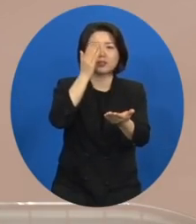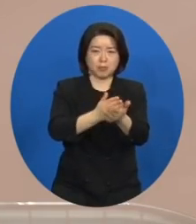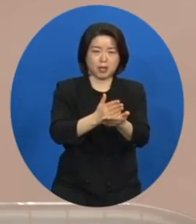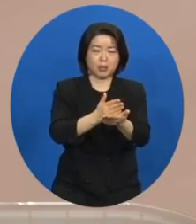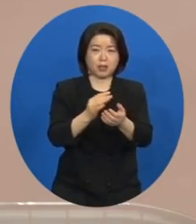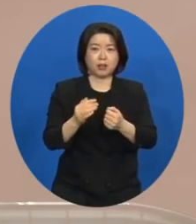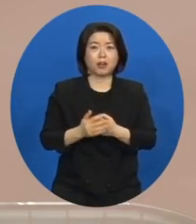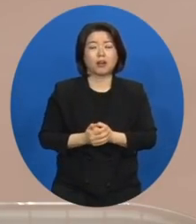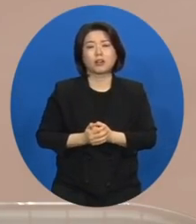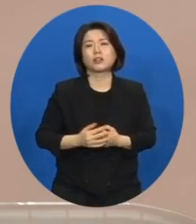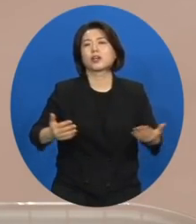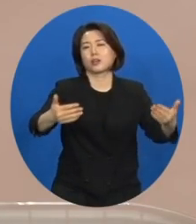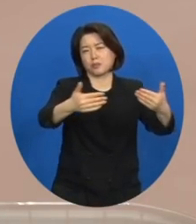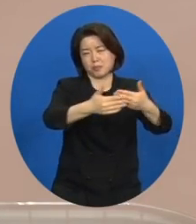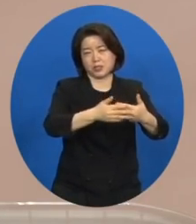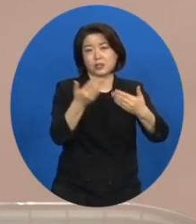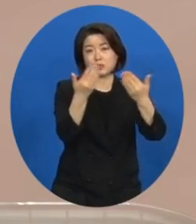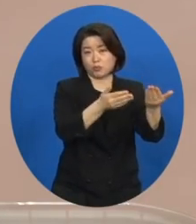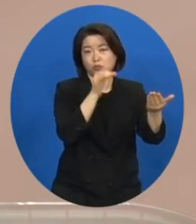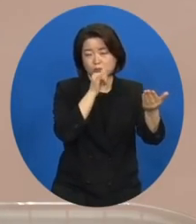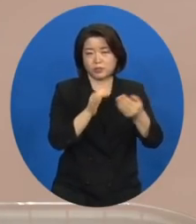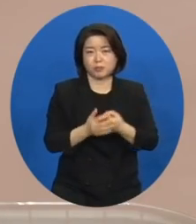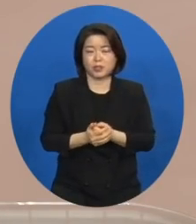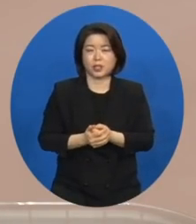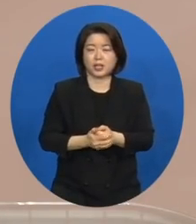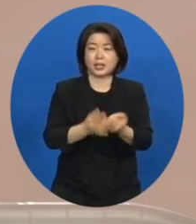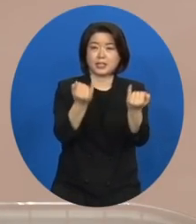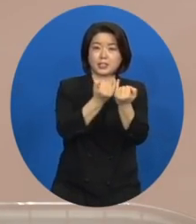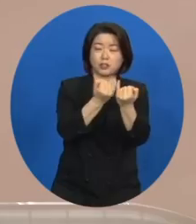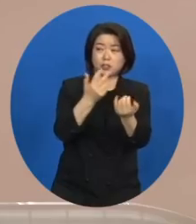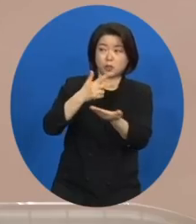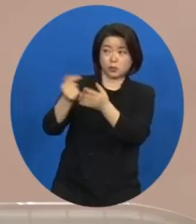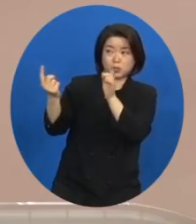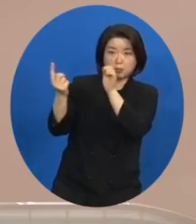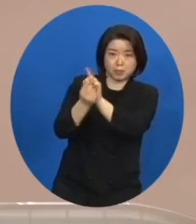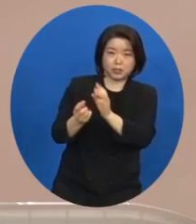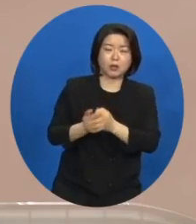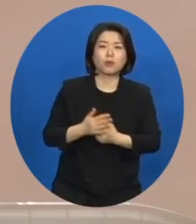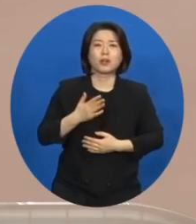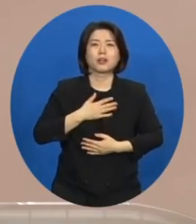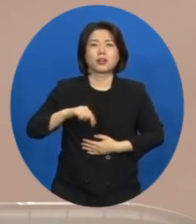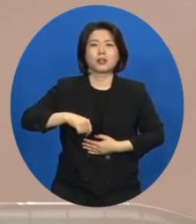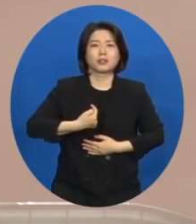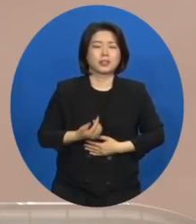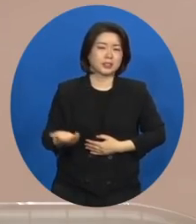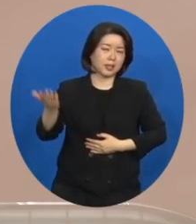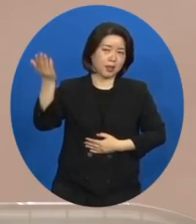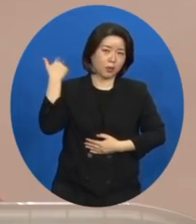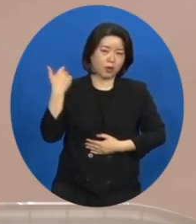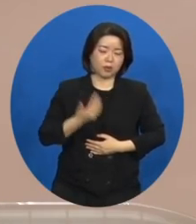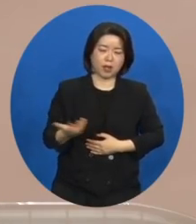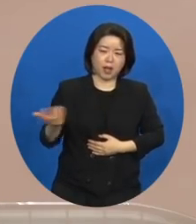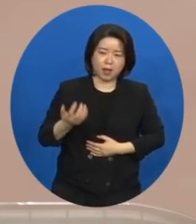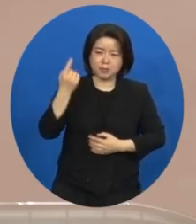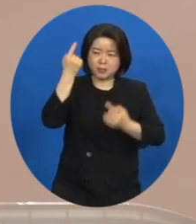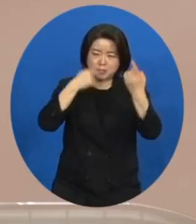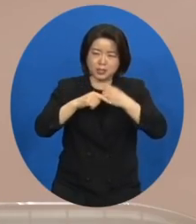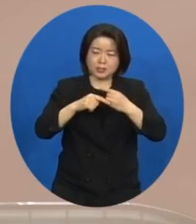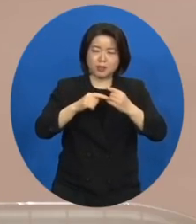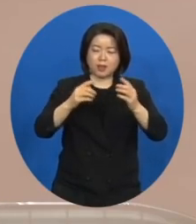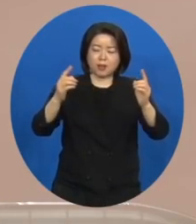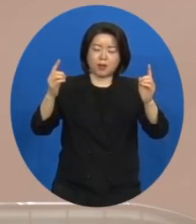주시 잖아요 여인이 주님을 만나고 나서 자신은 모든 과거와 아픔 2차 7 가 되는 것